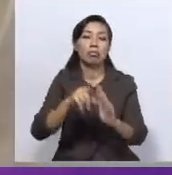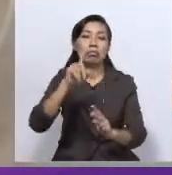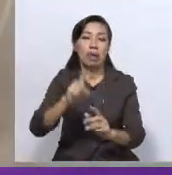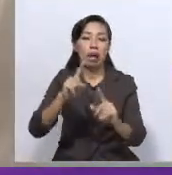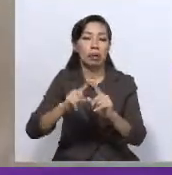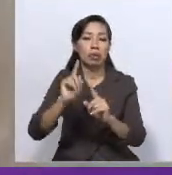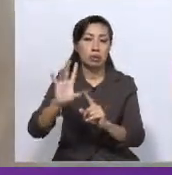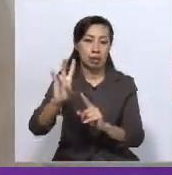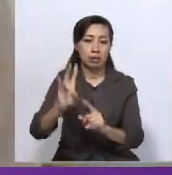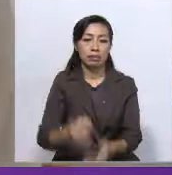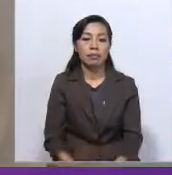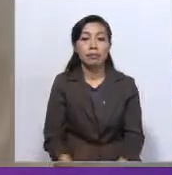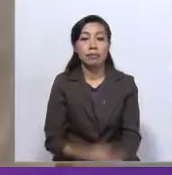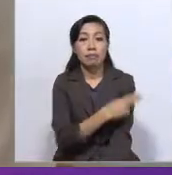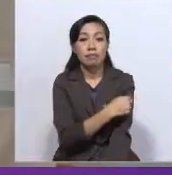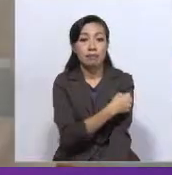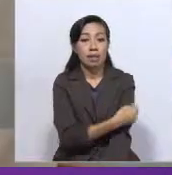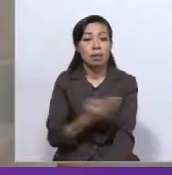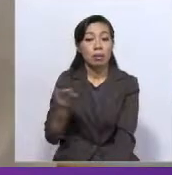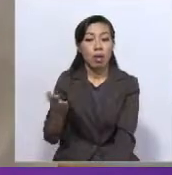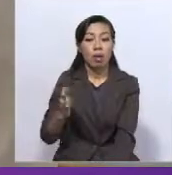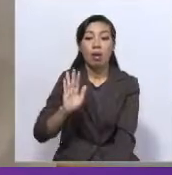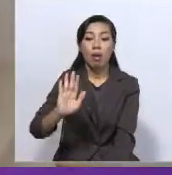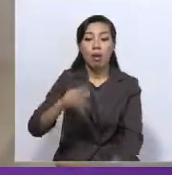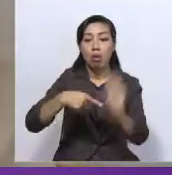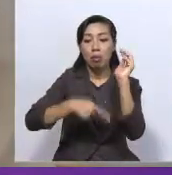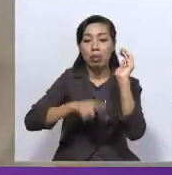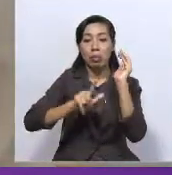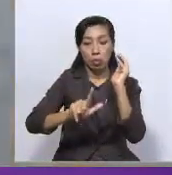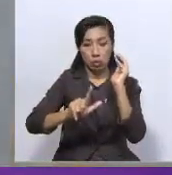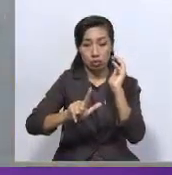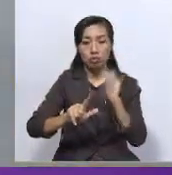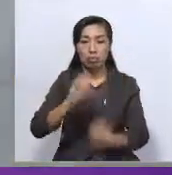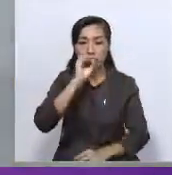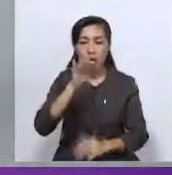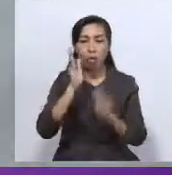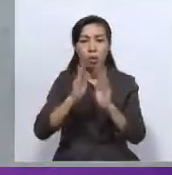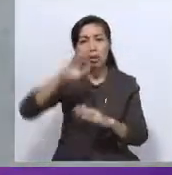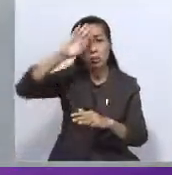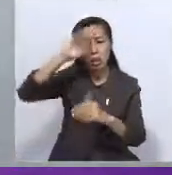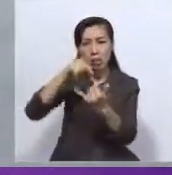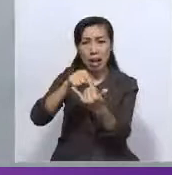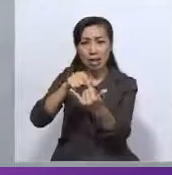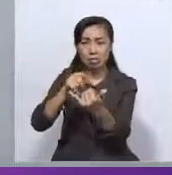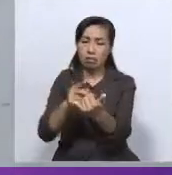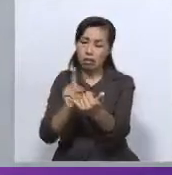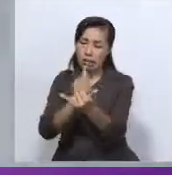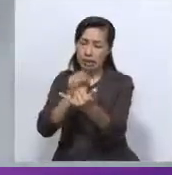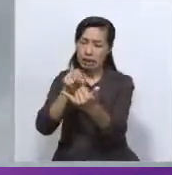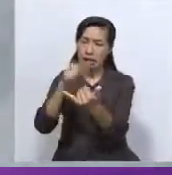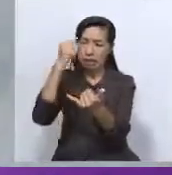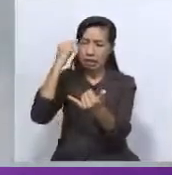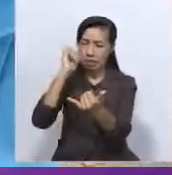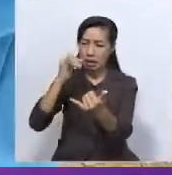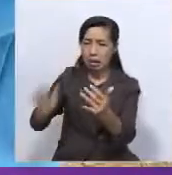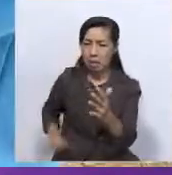ยนายแพทย์ธนิตเสริมแก้วนายแพทย์สาธารณสุขจังหวัดพัทลุงเปิดเผยค่ะว่าผู้ป่วยที่มีอาการสงสัยว่าจะเป็นโรคพิษสุนัข